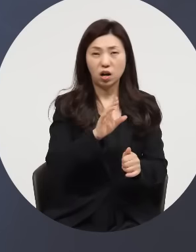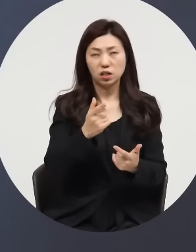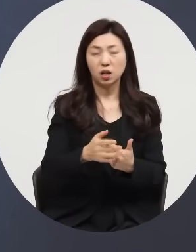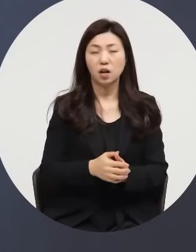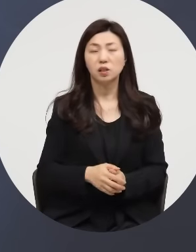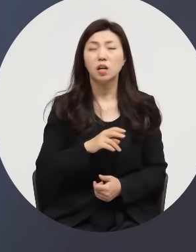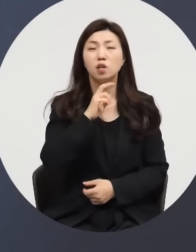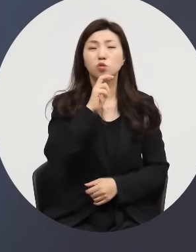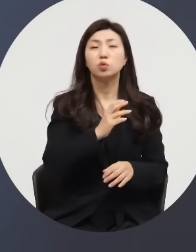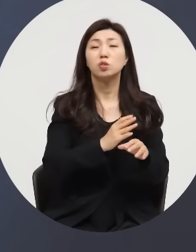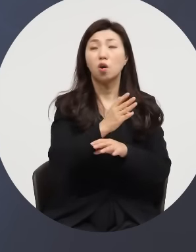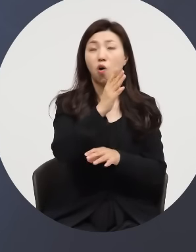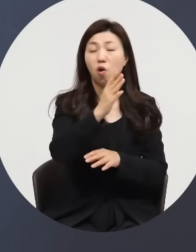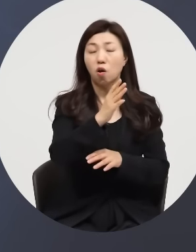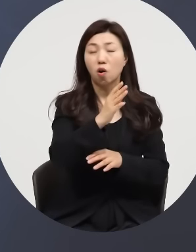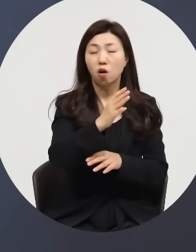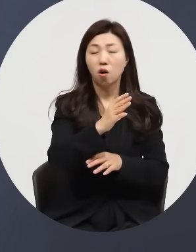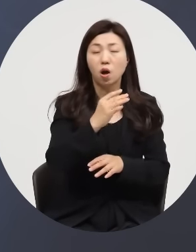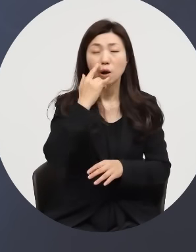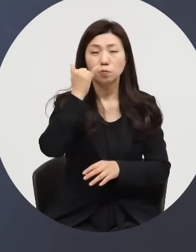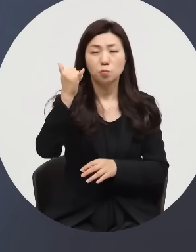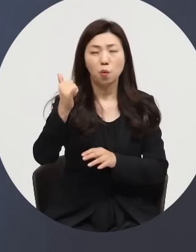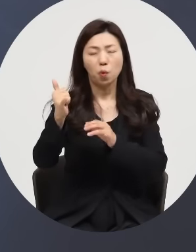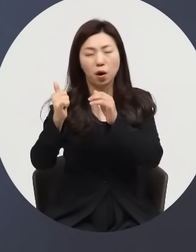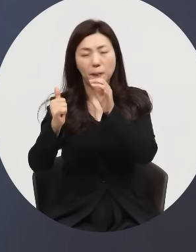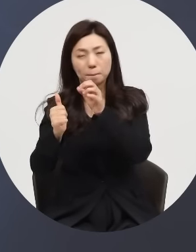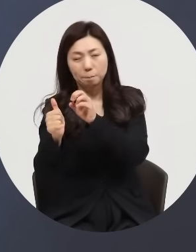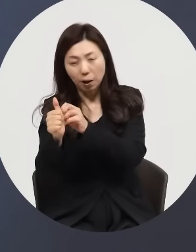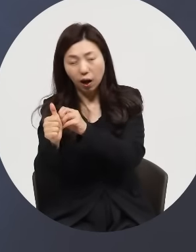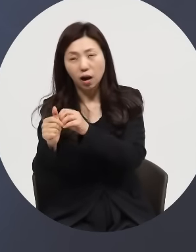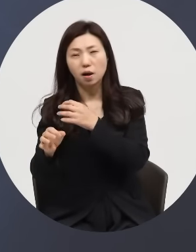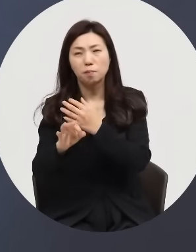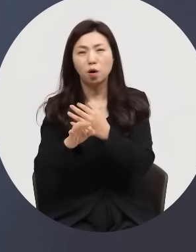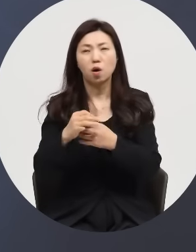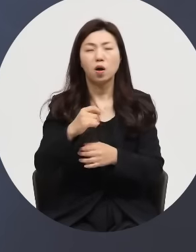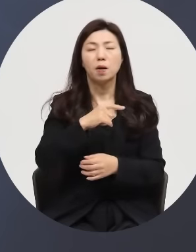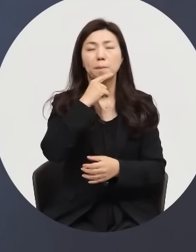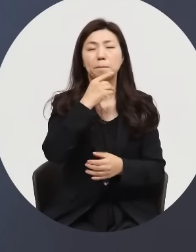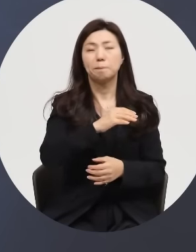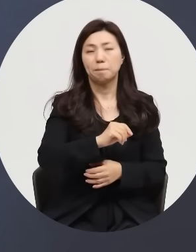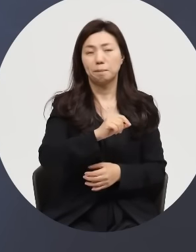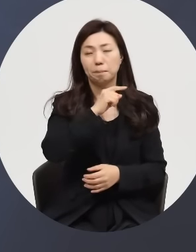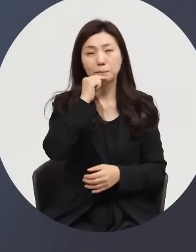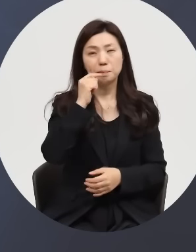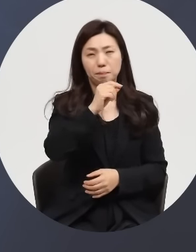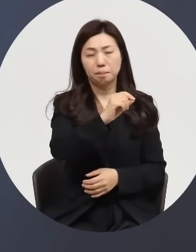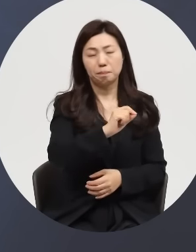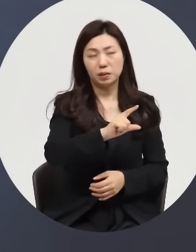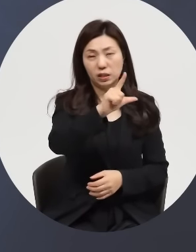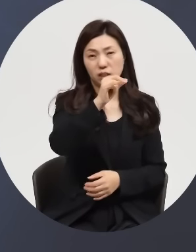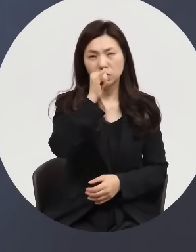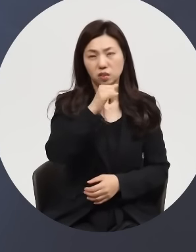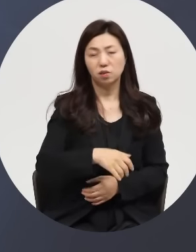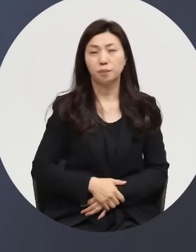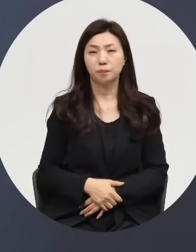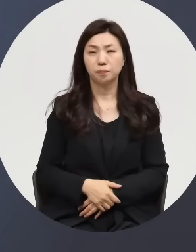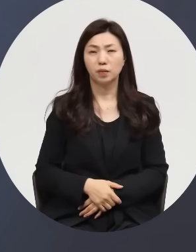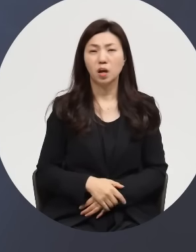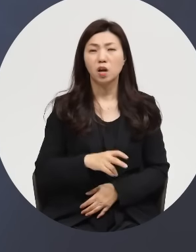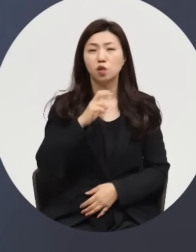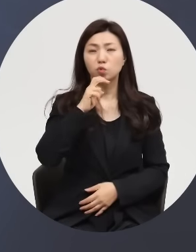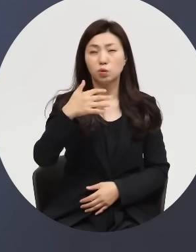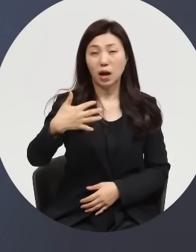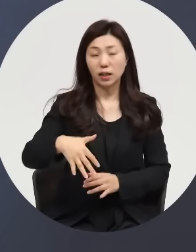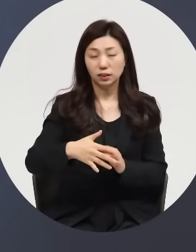20살 넘어서 의지하면 그는 이제 부모로부터 진 빚이 되고 20살 밑에는 그는 부모의 또는